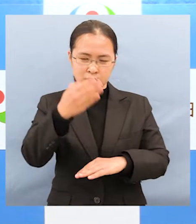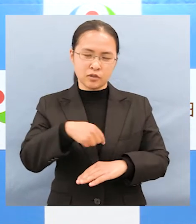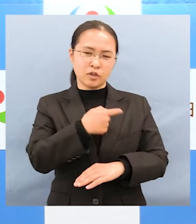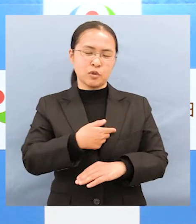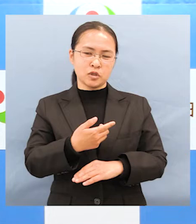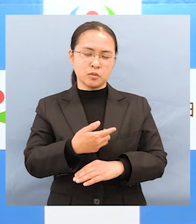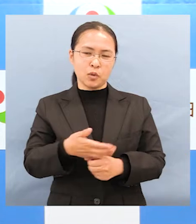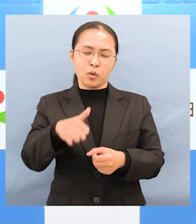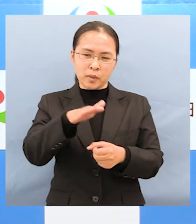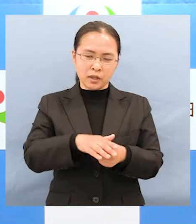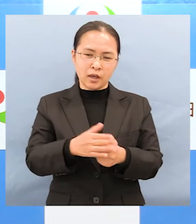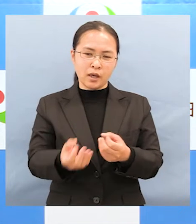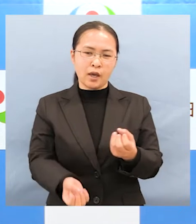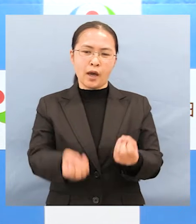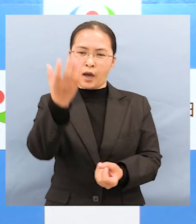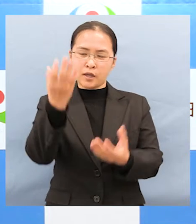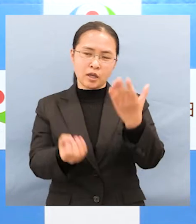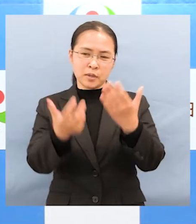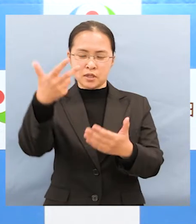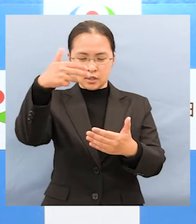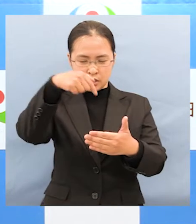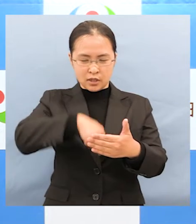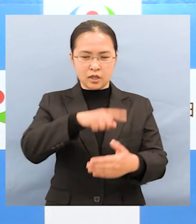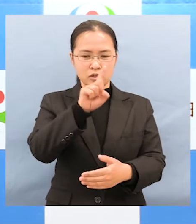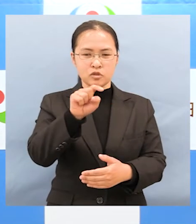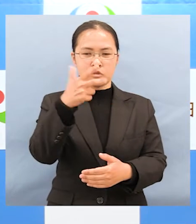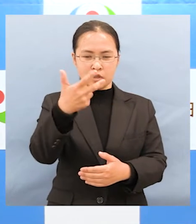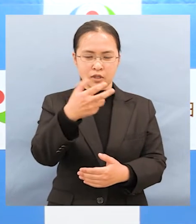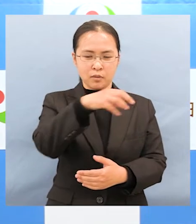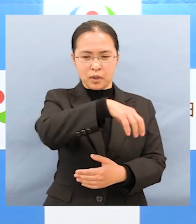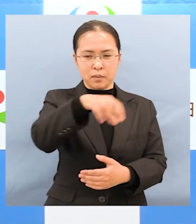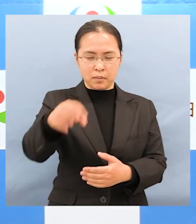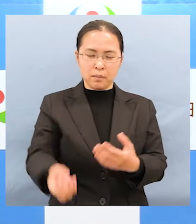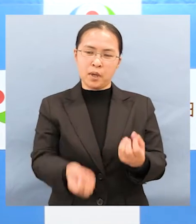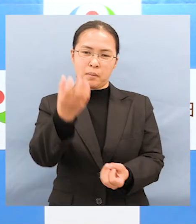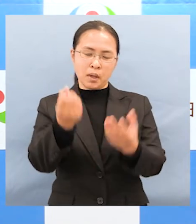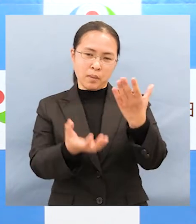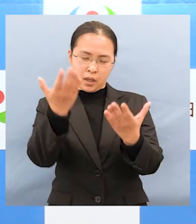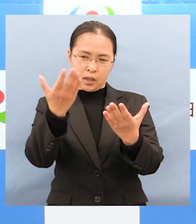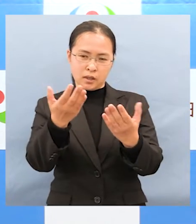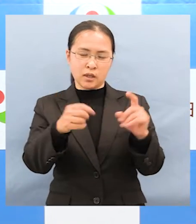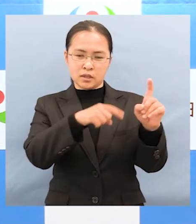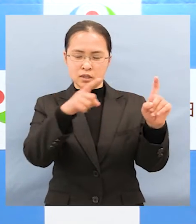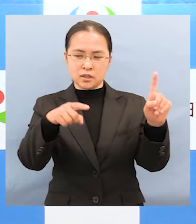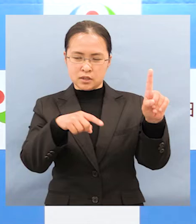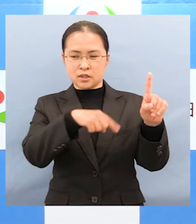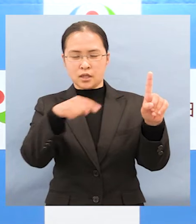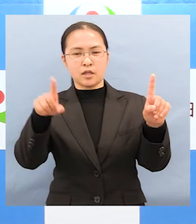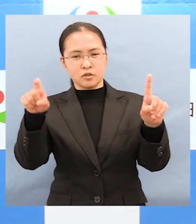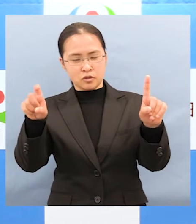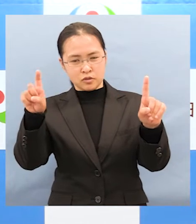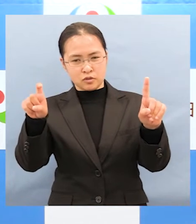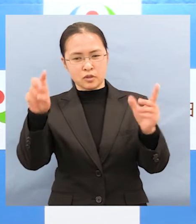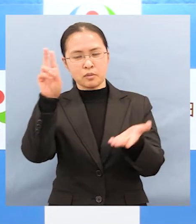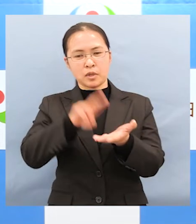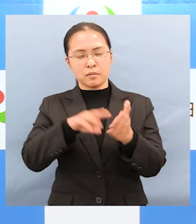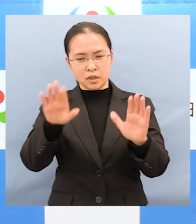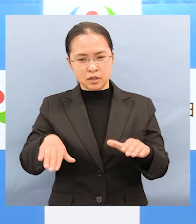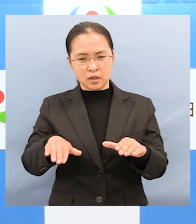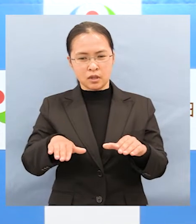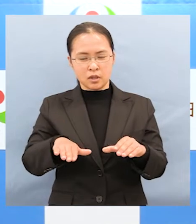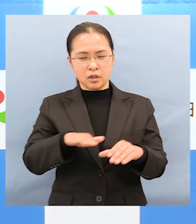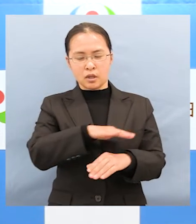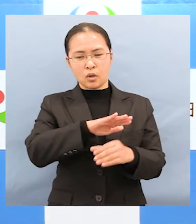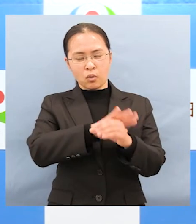花火という、この10番までが決まりました。あれと皆さん思ったかもしれませんが、コロナのニュース